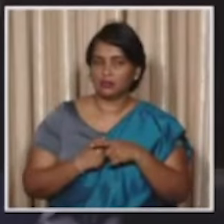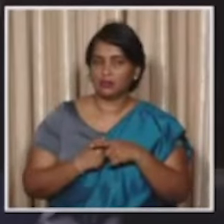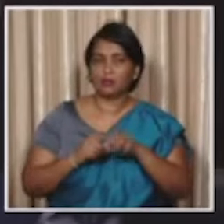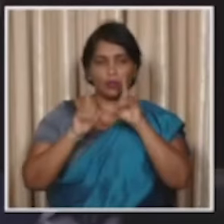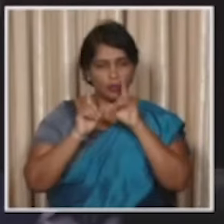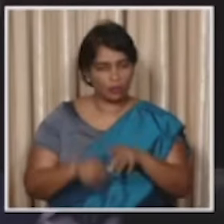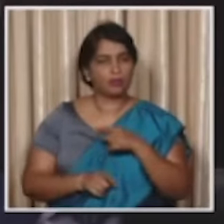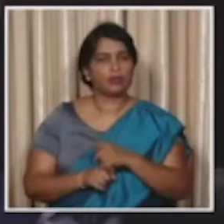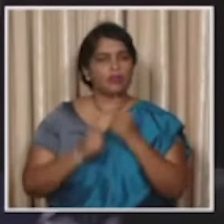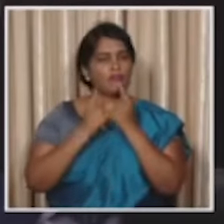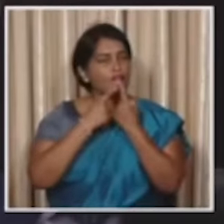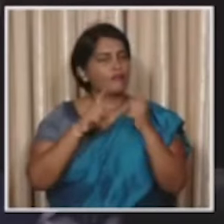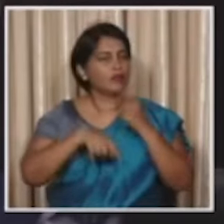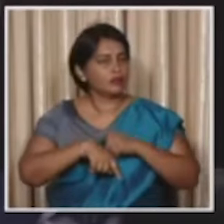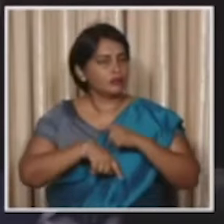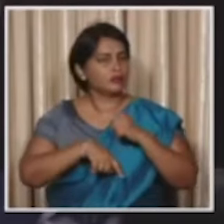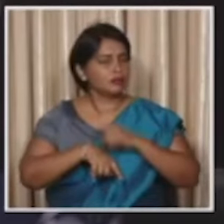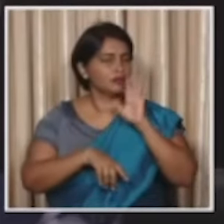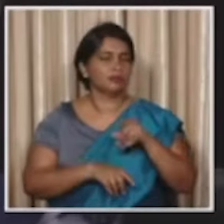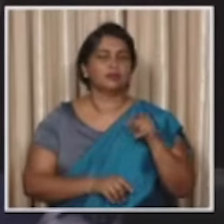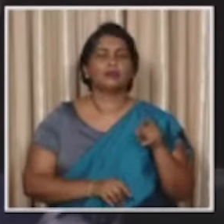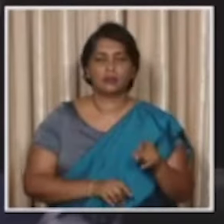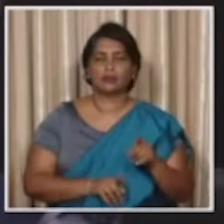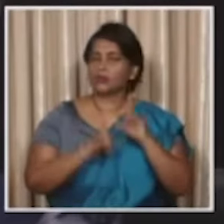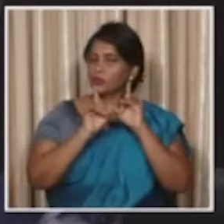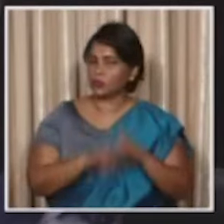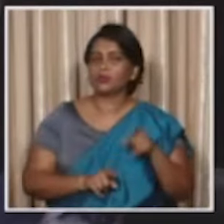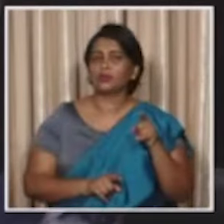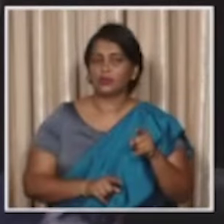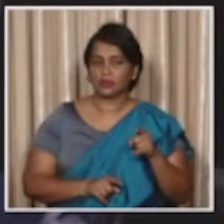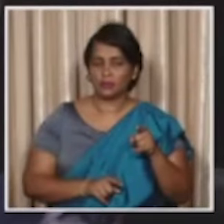ඒ වගේම විවිධ අවස්ථාද විවිධ අන්දමින්